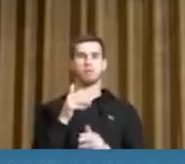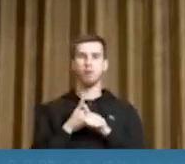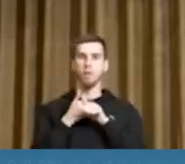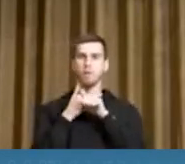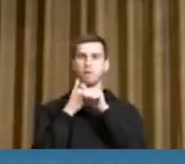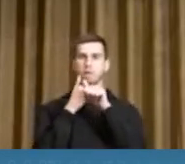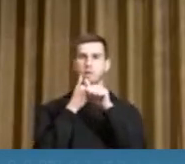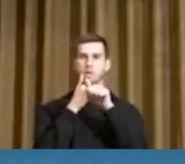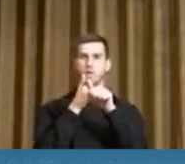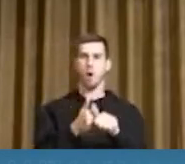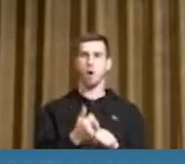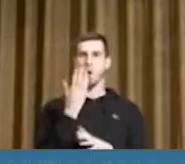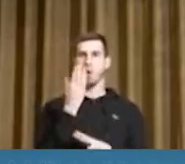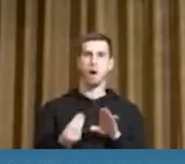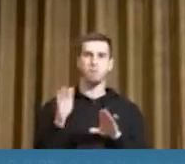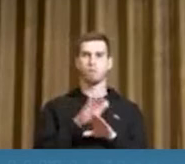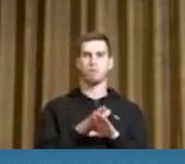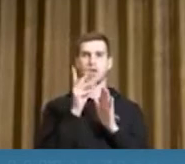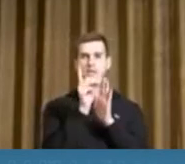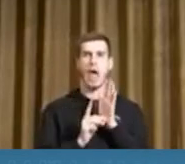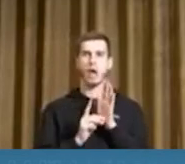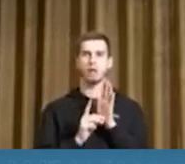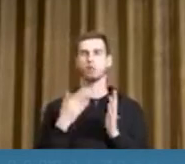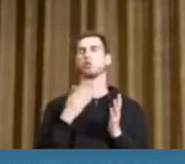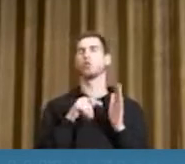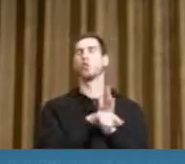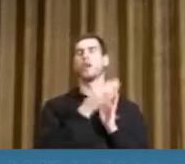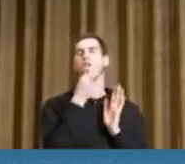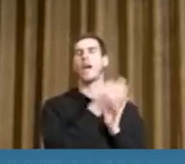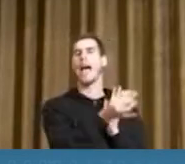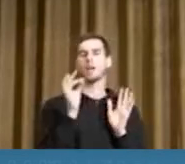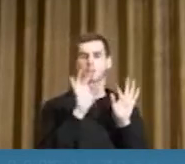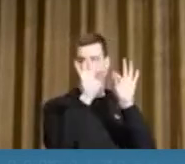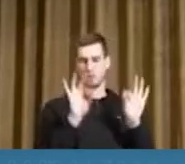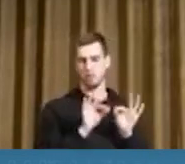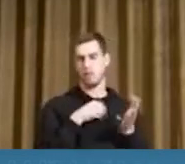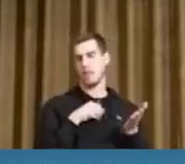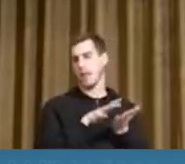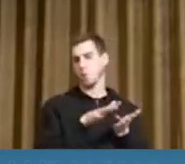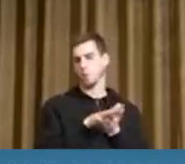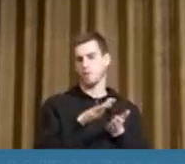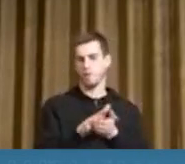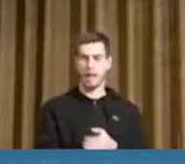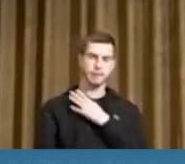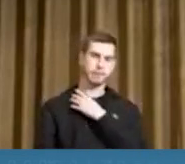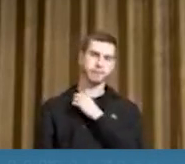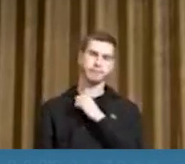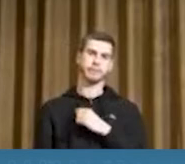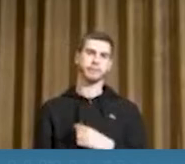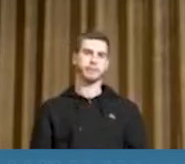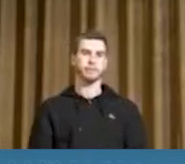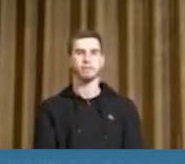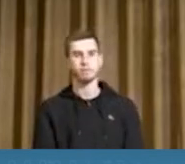dann mittels webbasiertem Fragebogen erhoben haben. Wie man hier sehen kann, die Athleten, die haben den